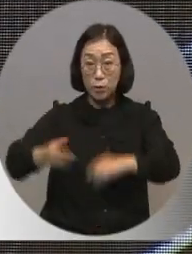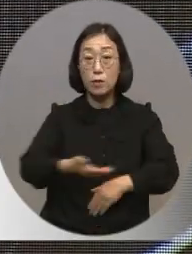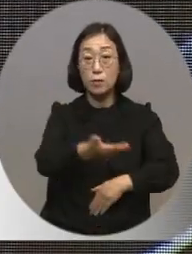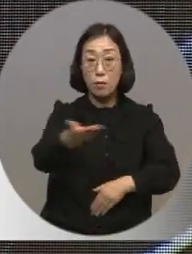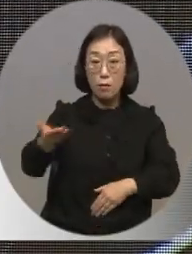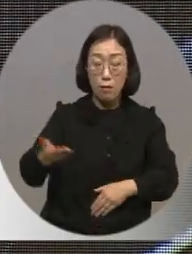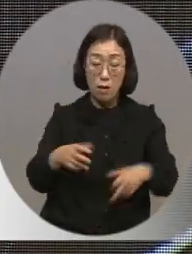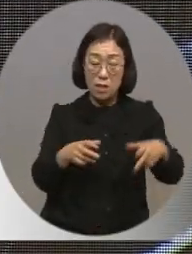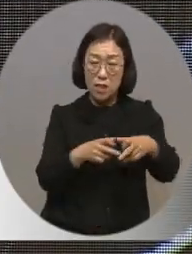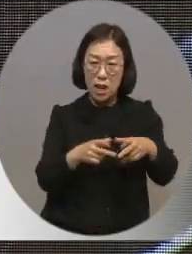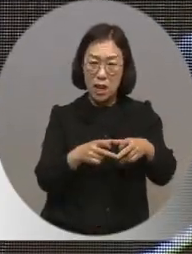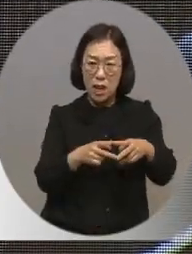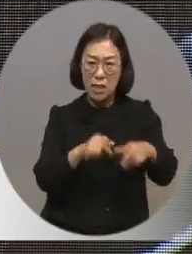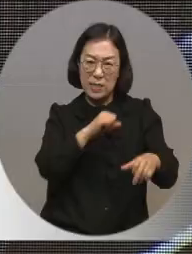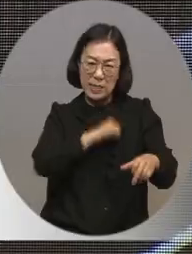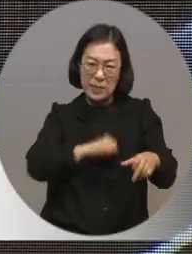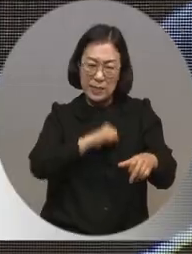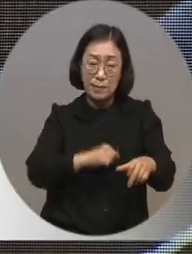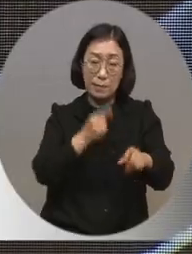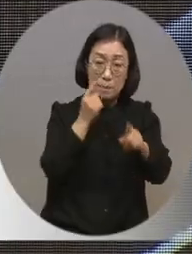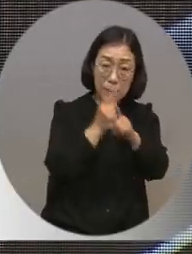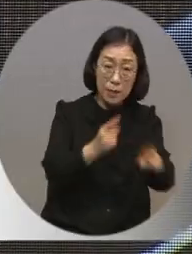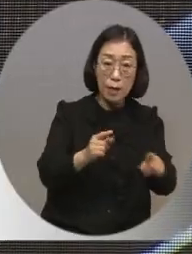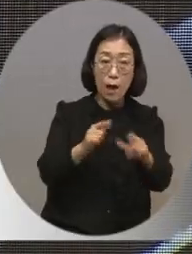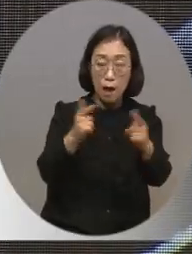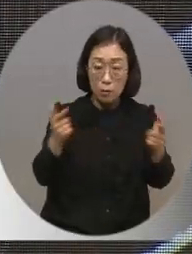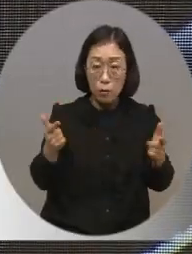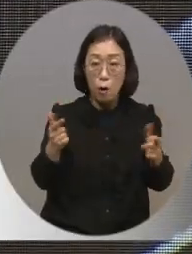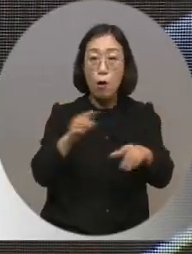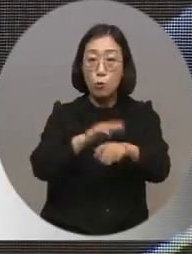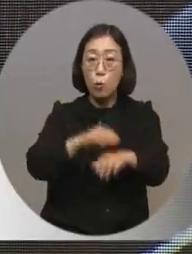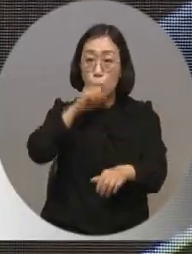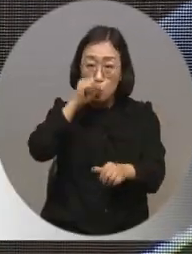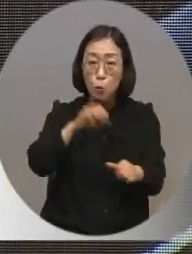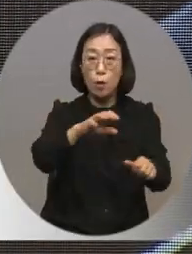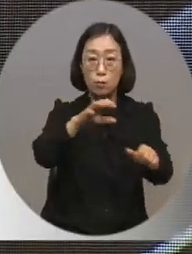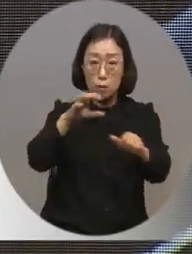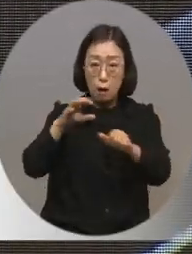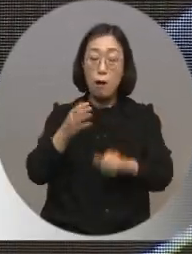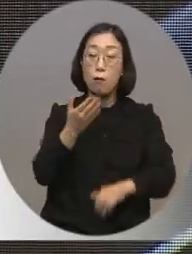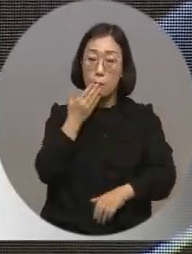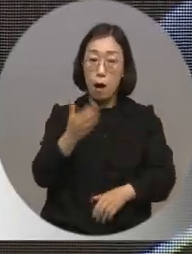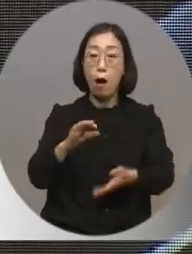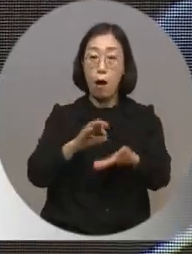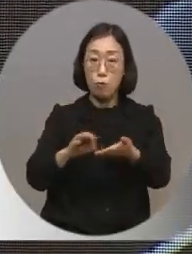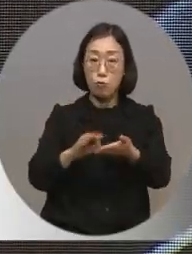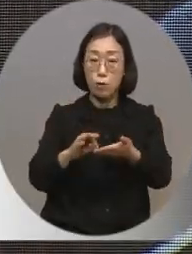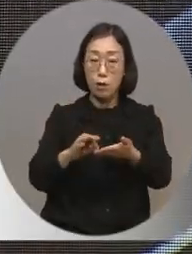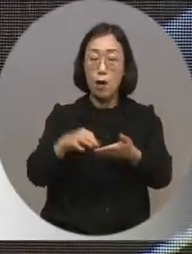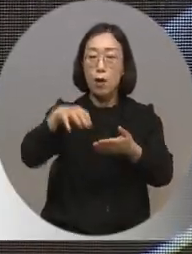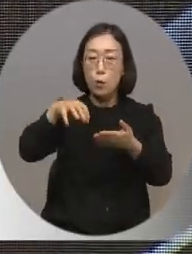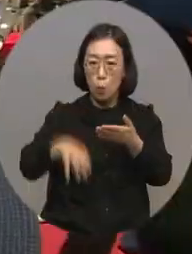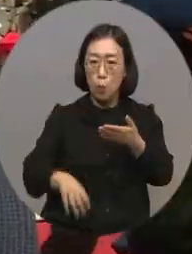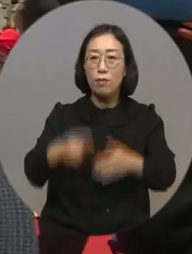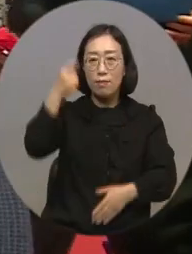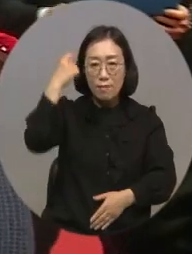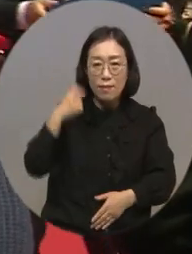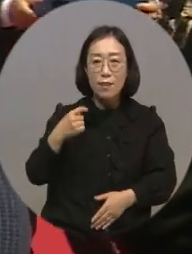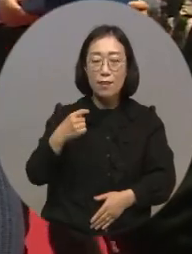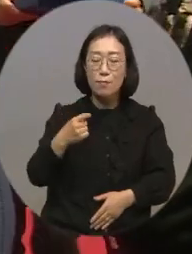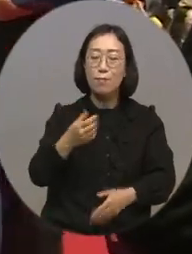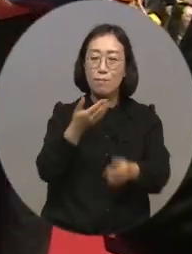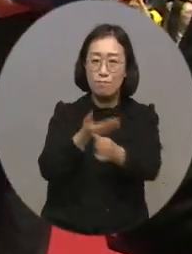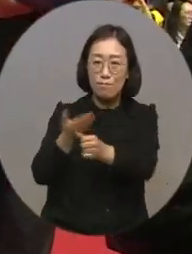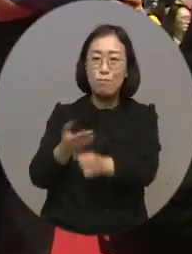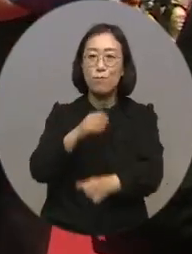장애는 극복해야 하는 것이 아니라 활용할 수 있다는 의미가 될 수 있는 자리가 되었으면 합니다.